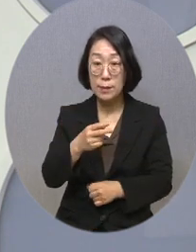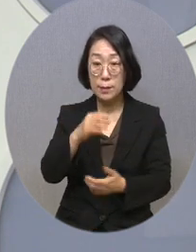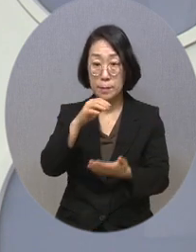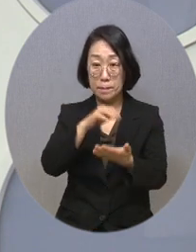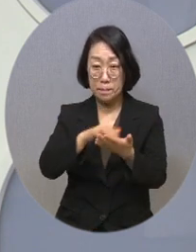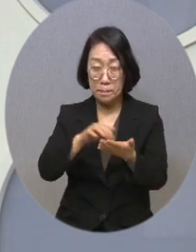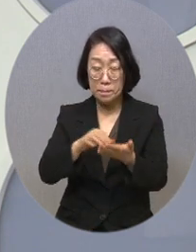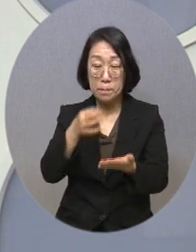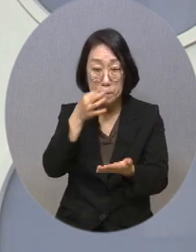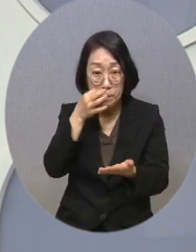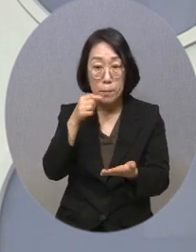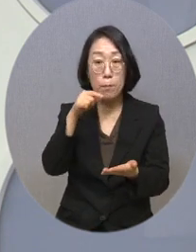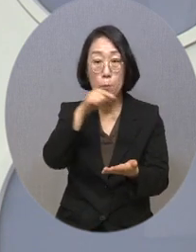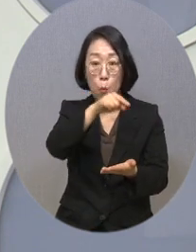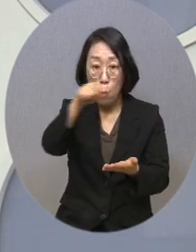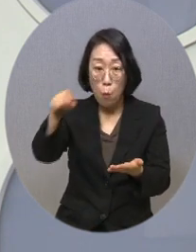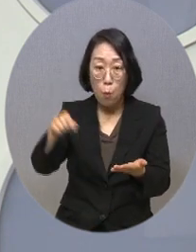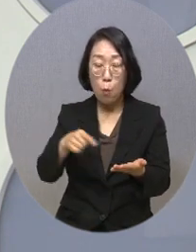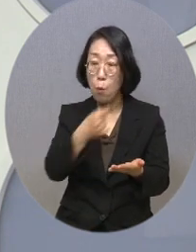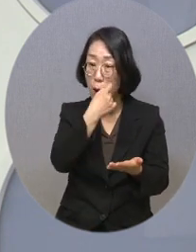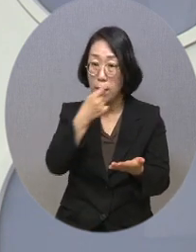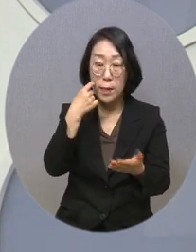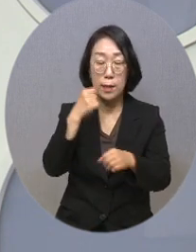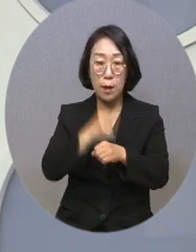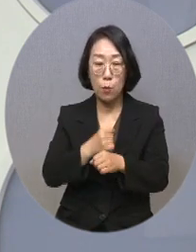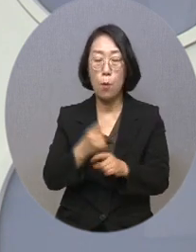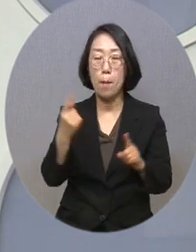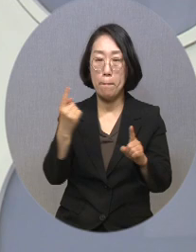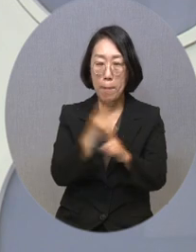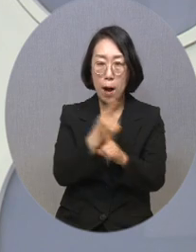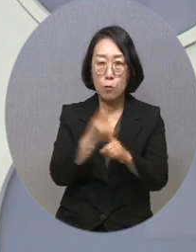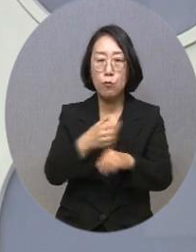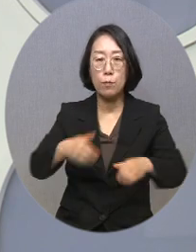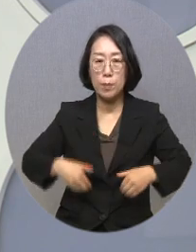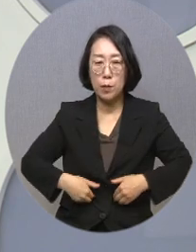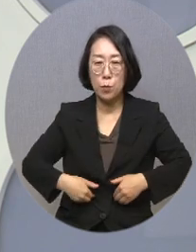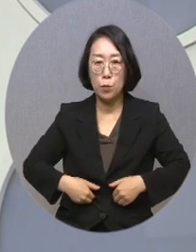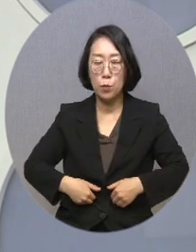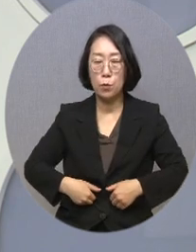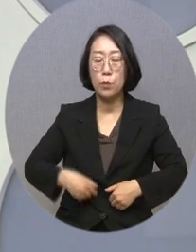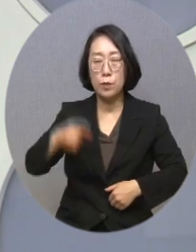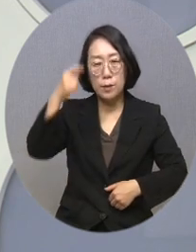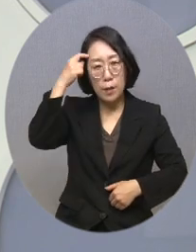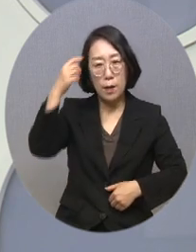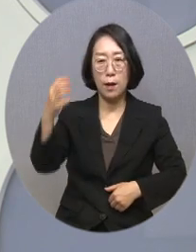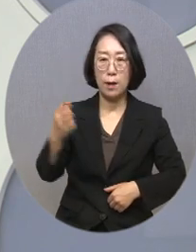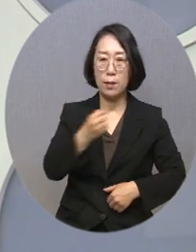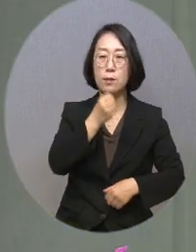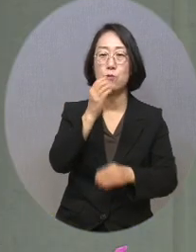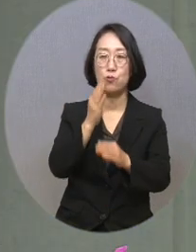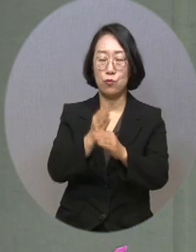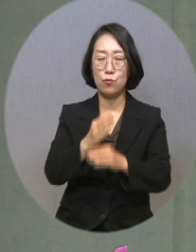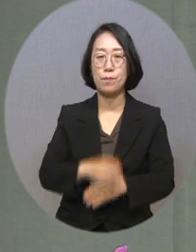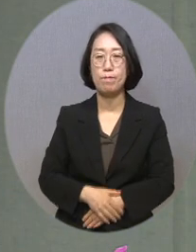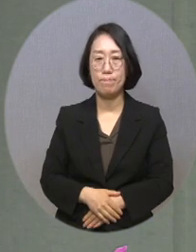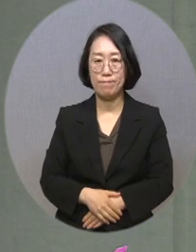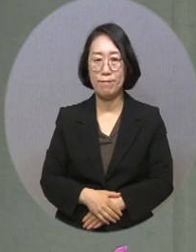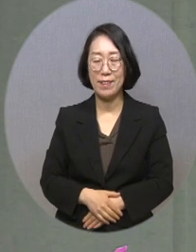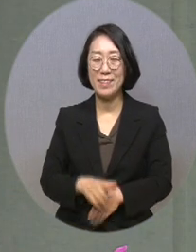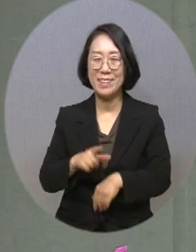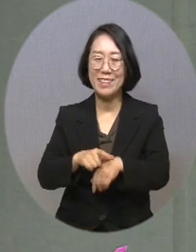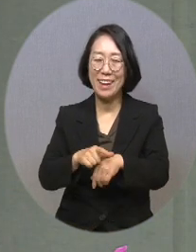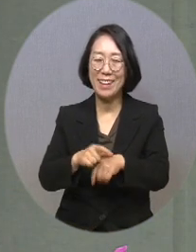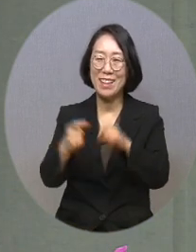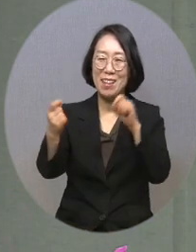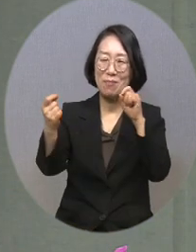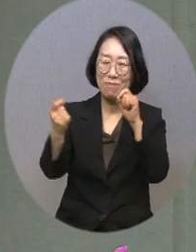이제는 이 부분들을 바로 잡아야 된다라고 하는 그런 의견을 갖고 있습니다. 예. 시간이 다 됐어요.